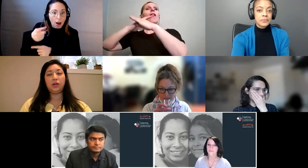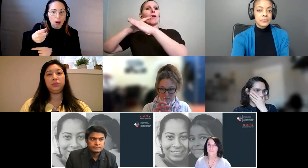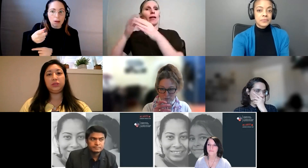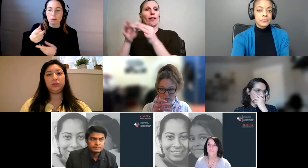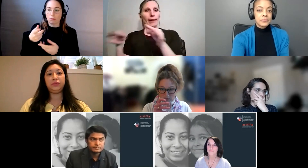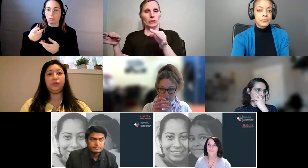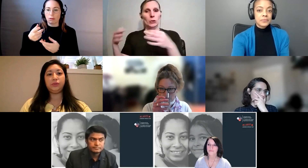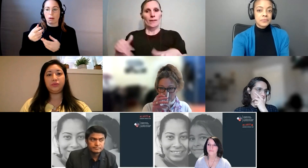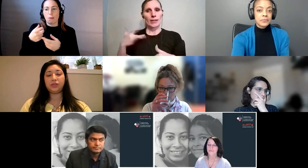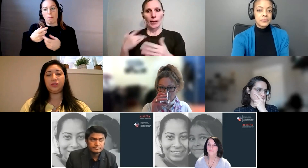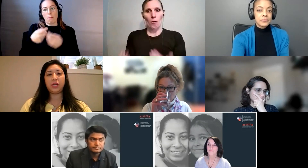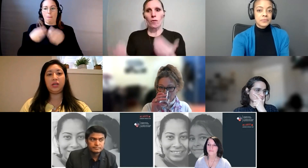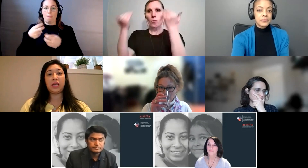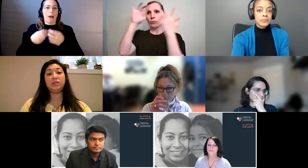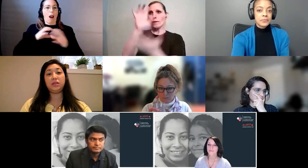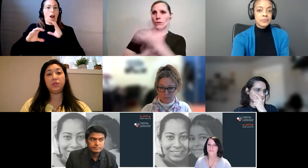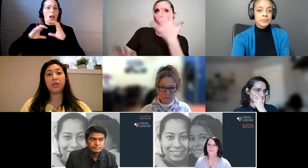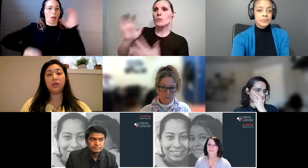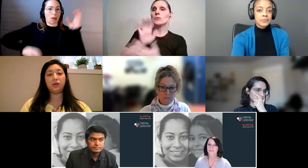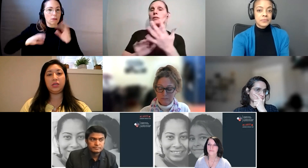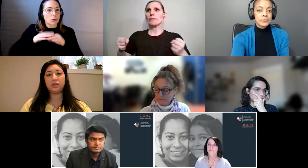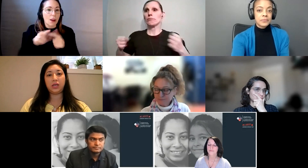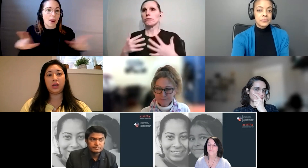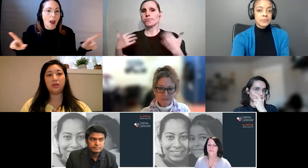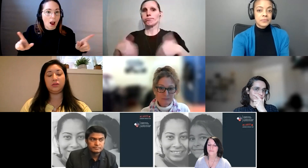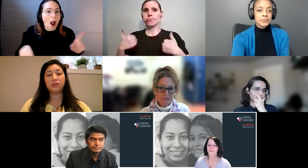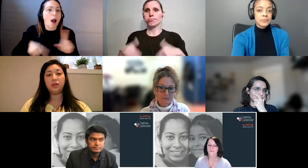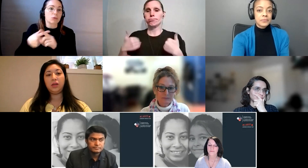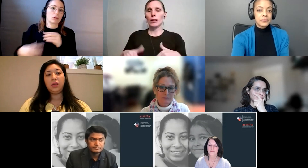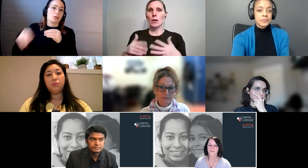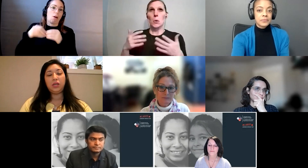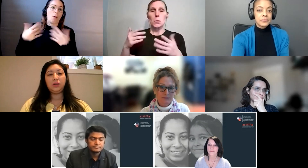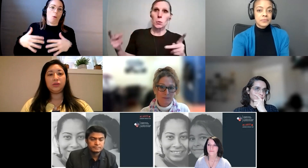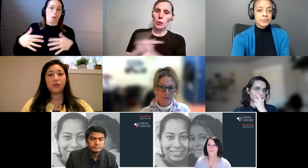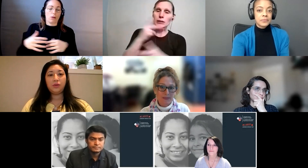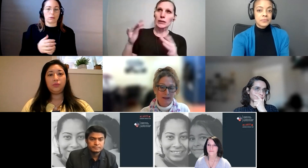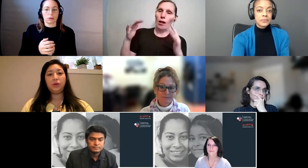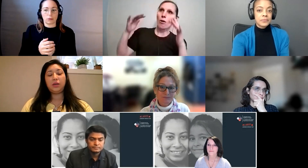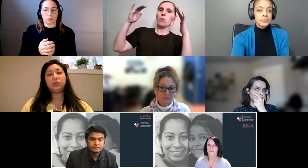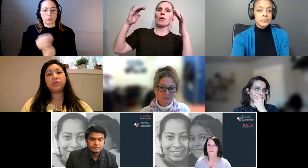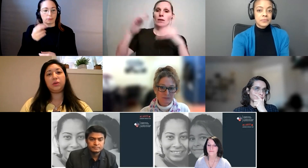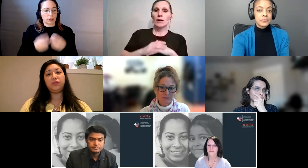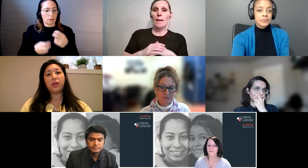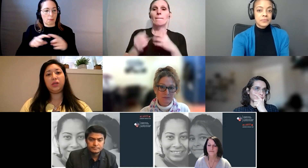un problème de communication au niveau de la langue. Donc, ces problèmes sont facilement augmentés.